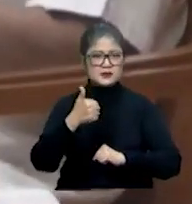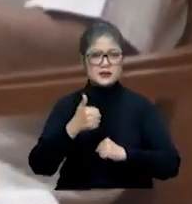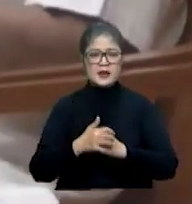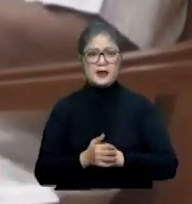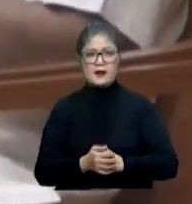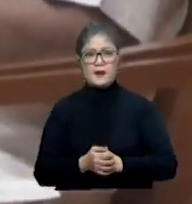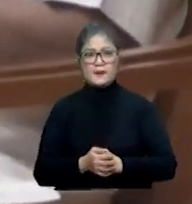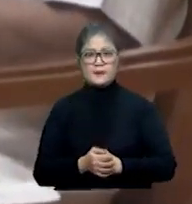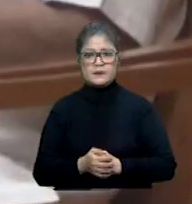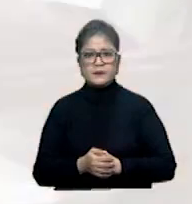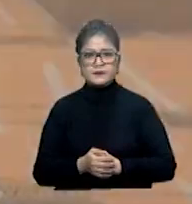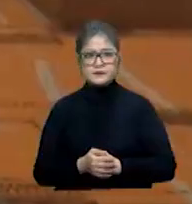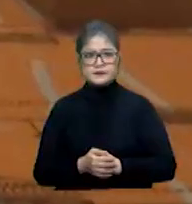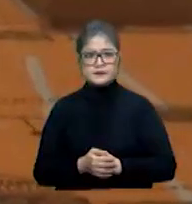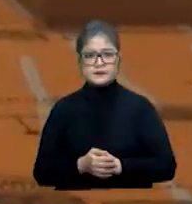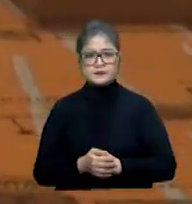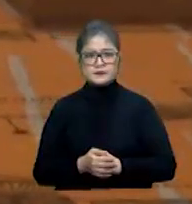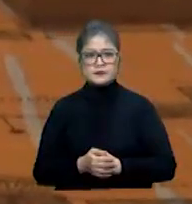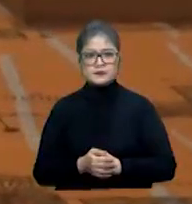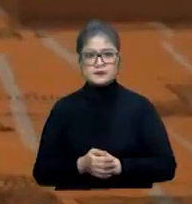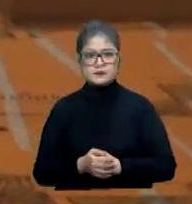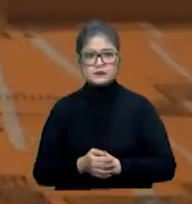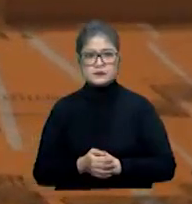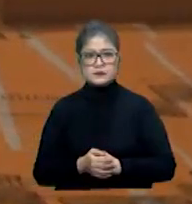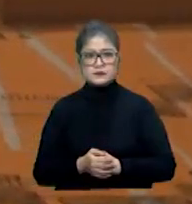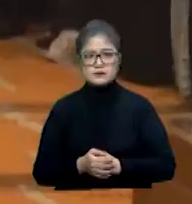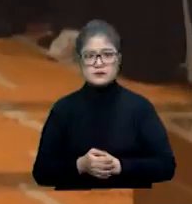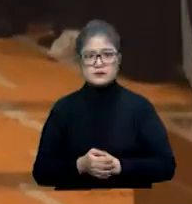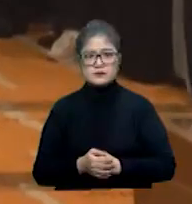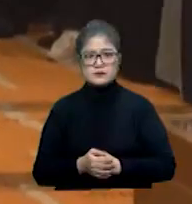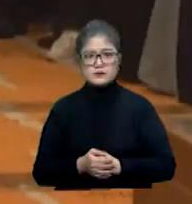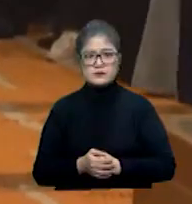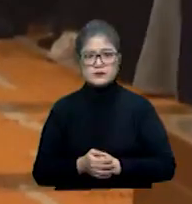2024. Dari Palembang, Sumatera Selatan, Riza Fahlevi, iNews melaporkan.